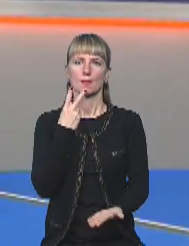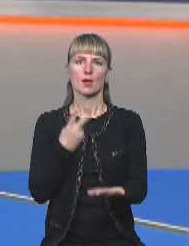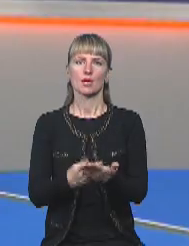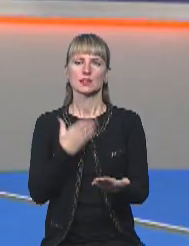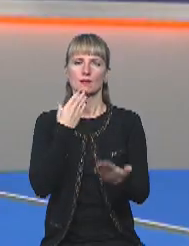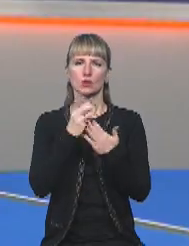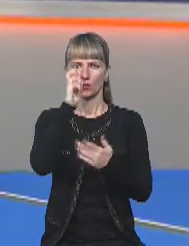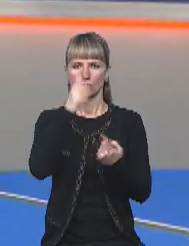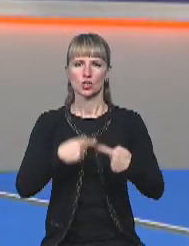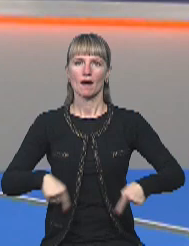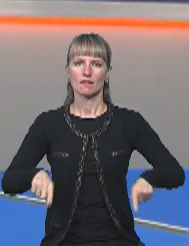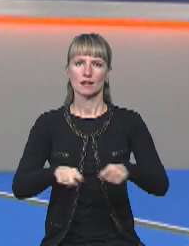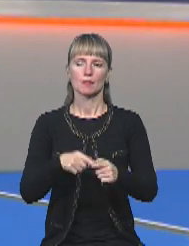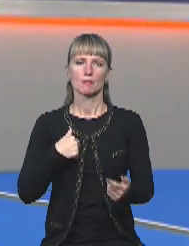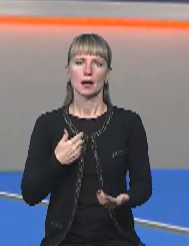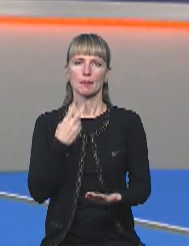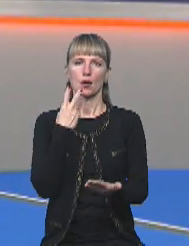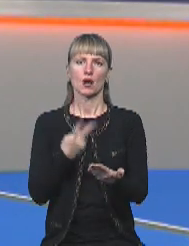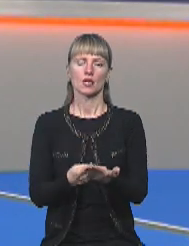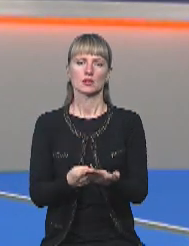свою державність, ми показуємо свою